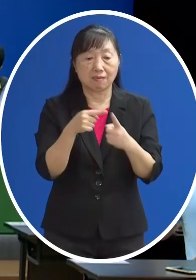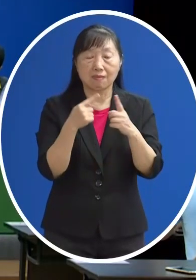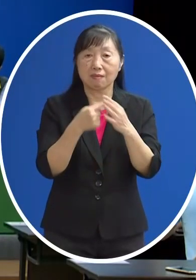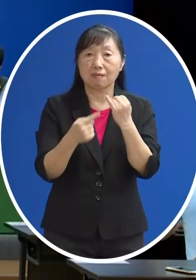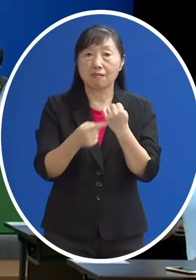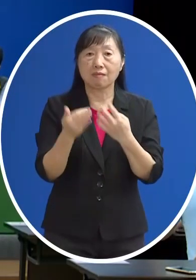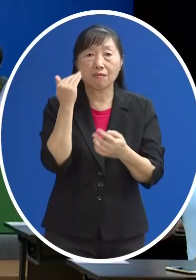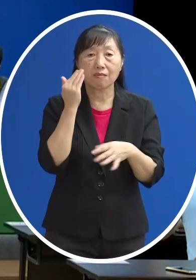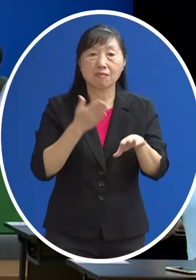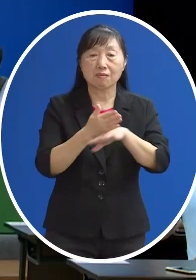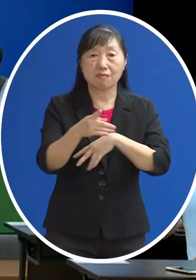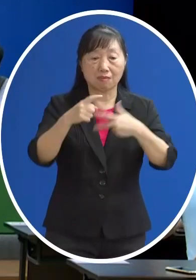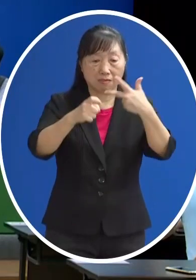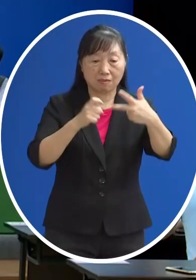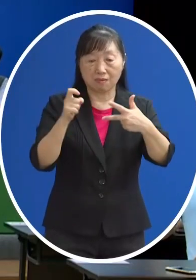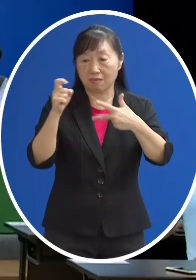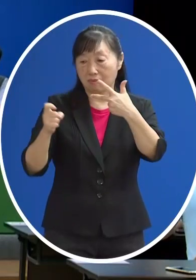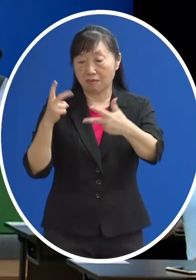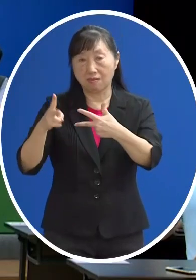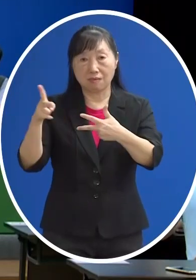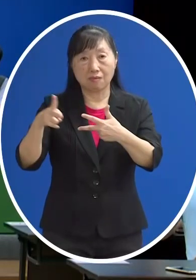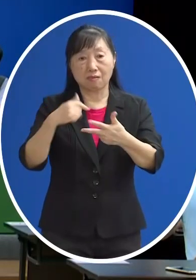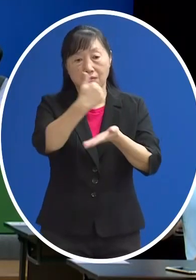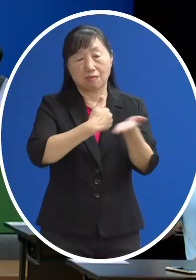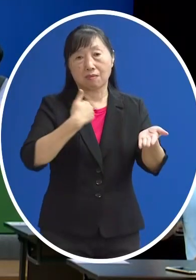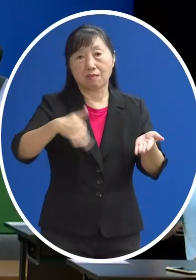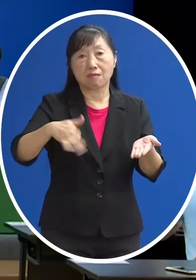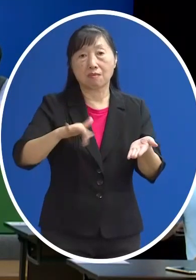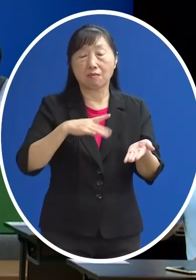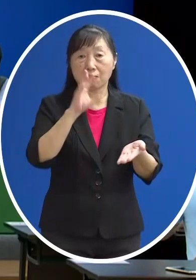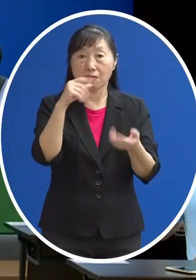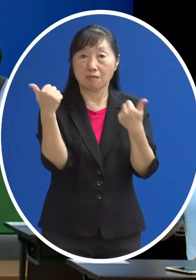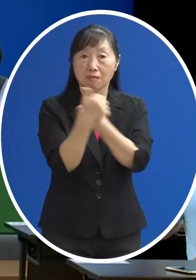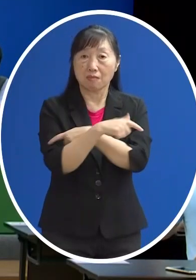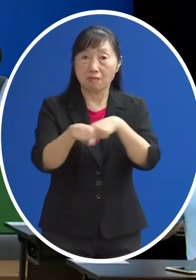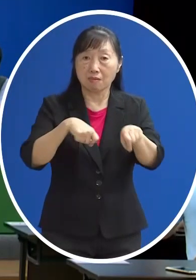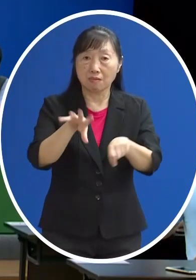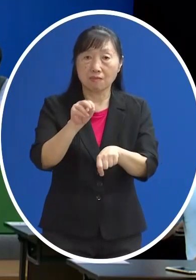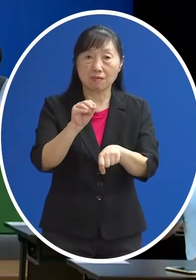过10到12周莫德纳还没有进来，我们有替代方案吗？